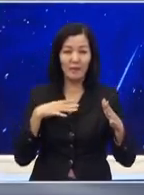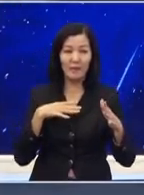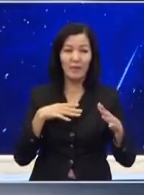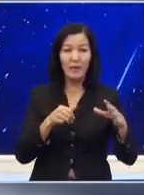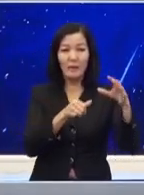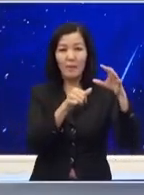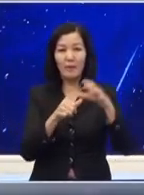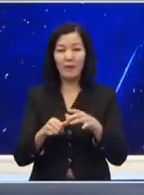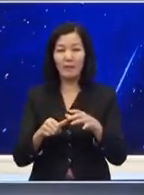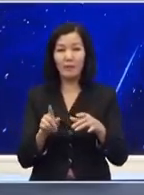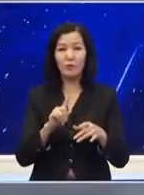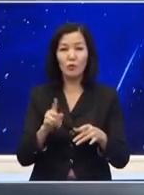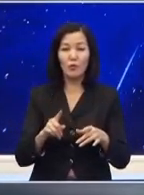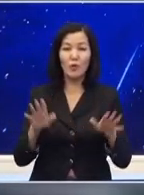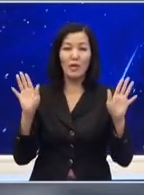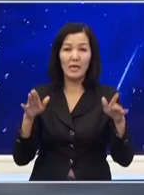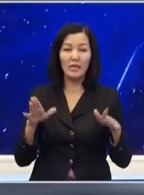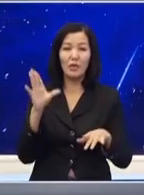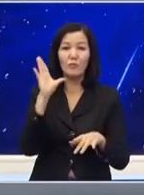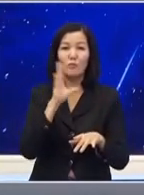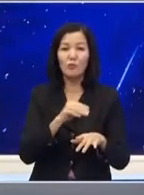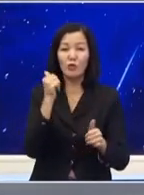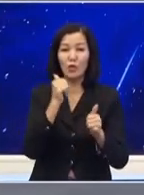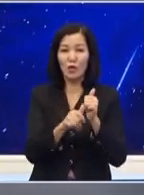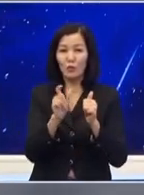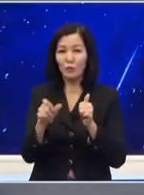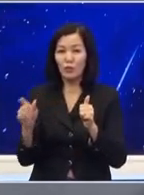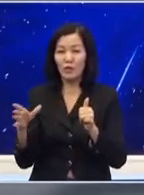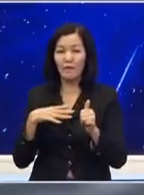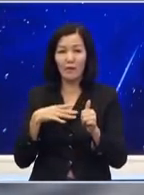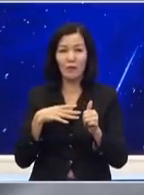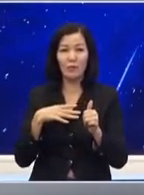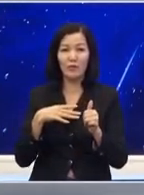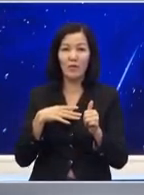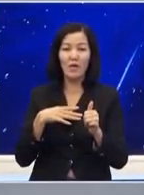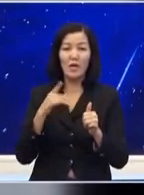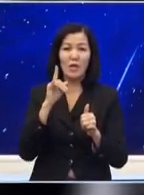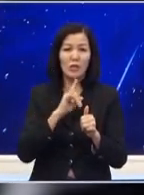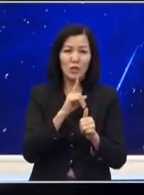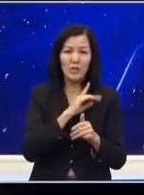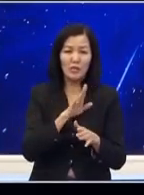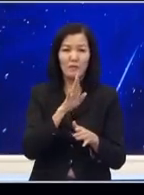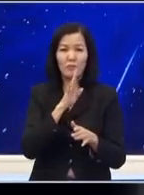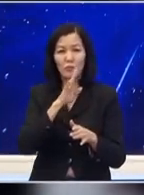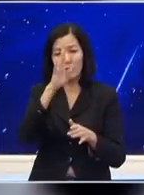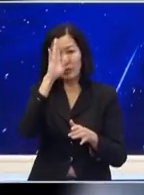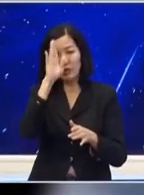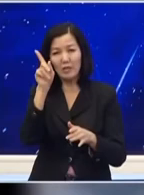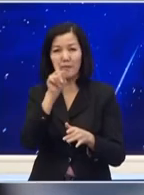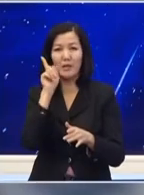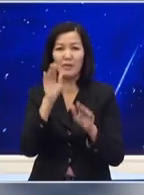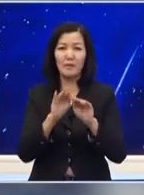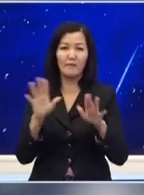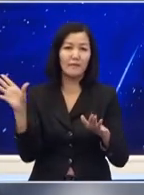параплане считается то, что летать можно абсолютно каждому, независимо от пола и возрастных особенностей, утверждает